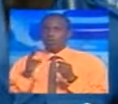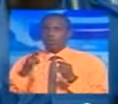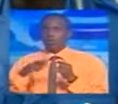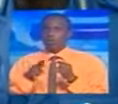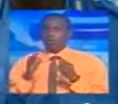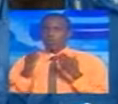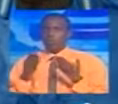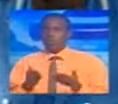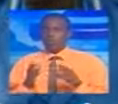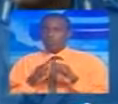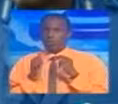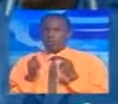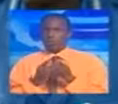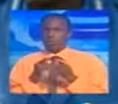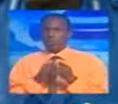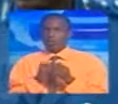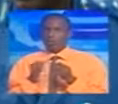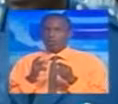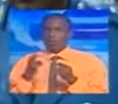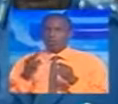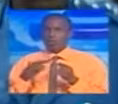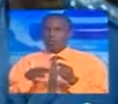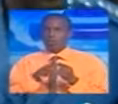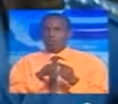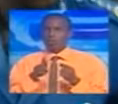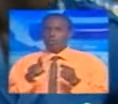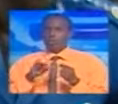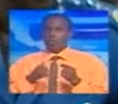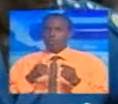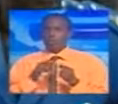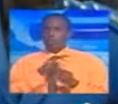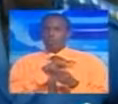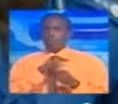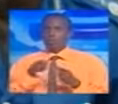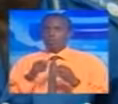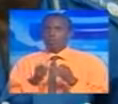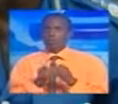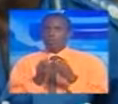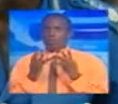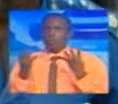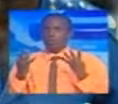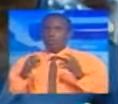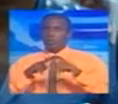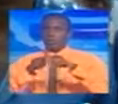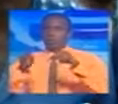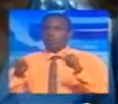Aujourd'hui, dans la ville de Djibouti, nous avons de nombreuses familles